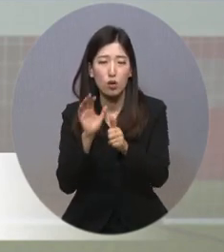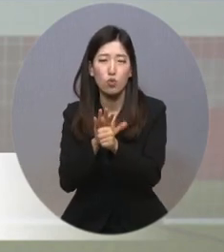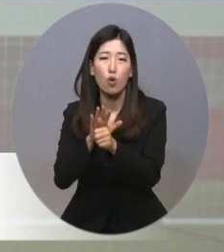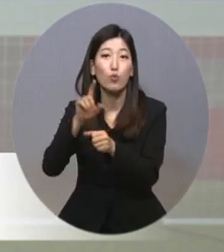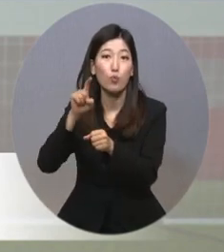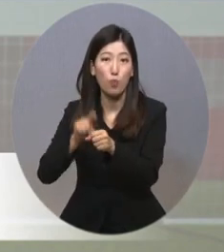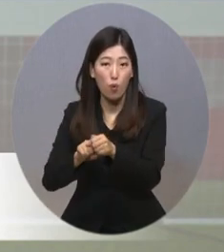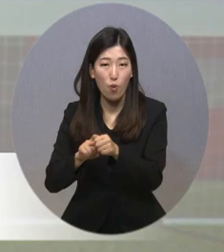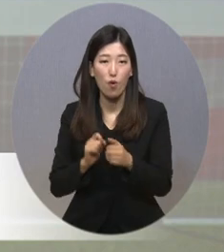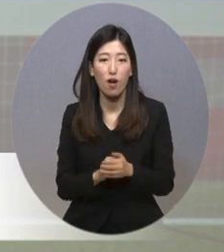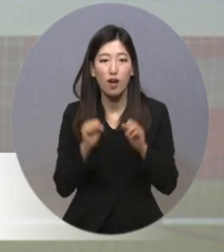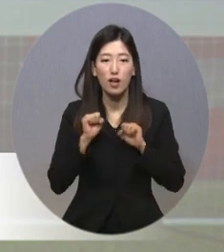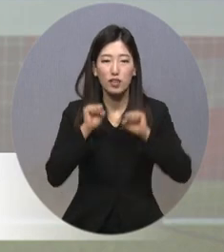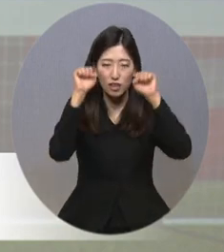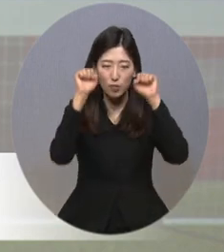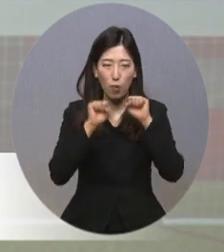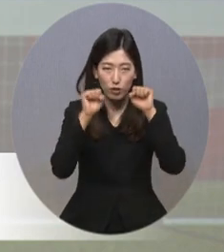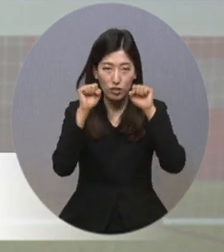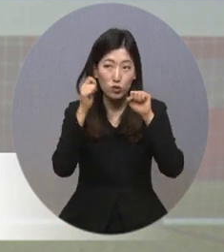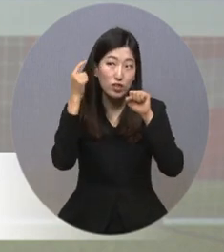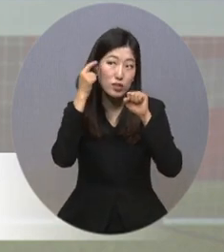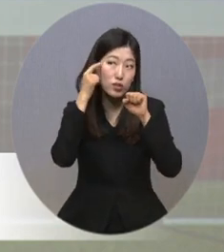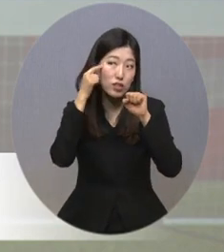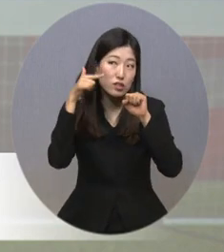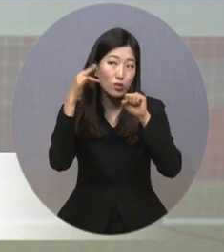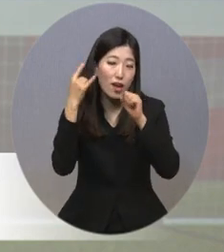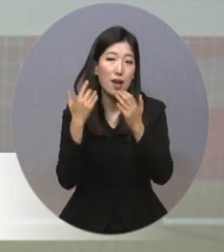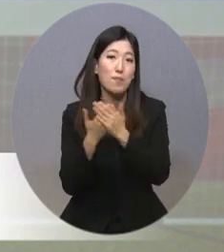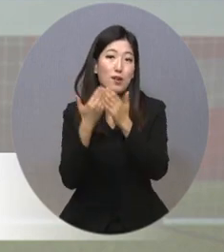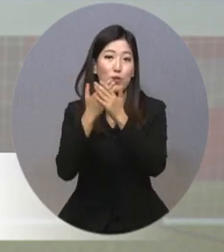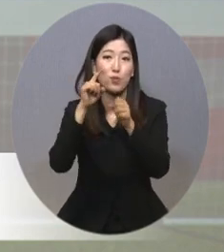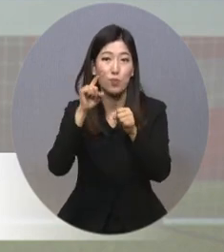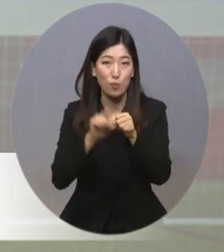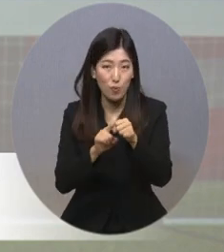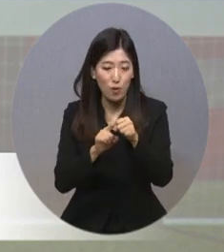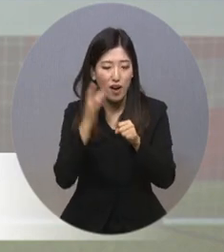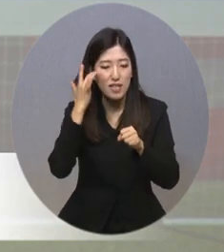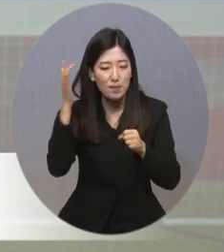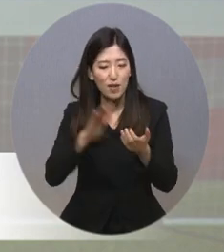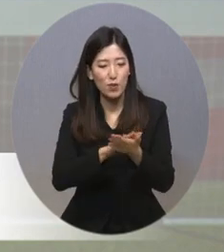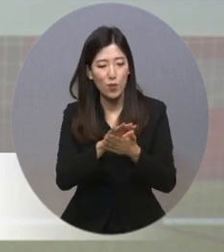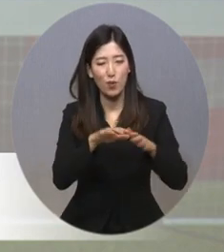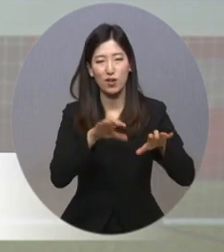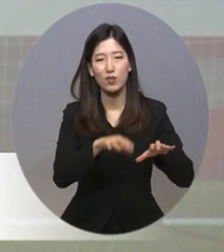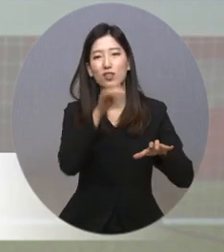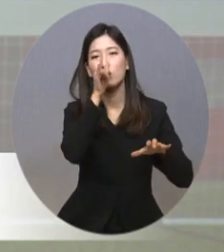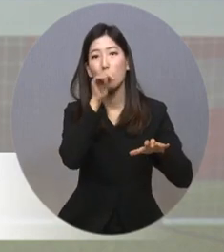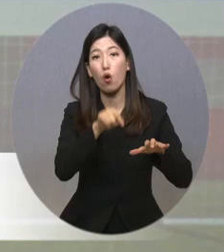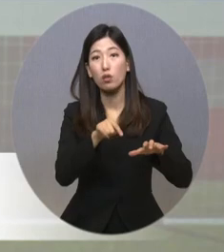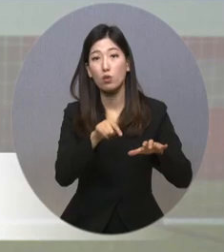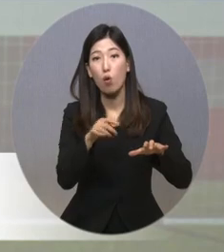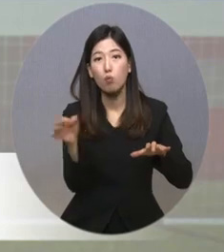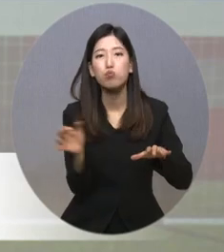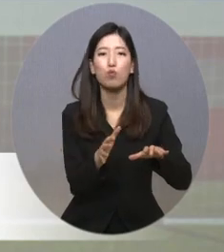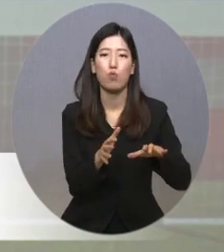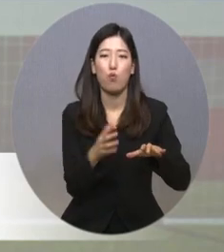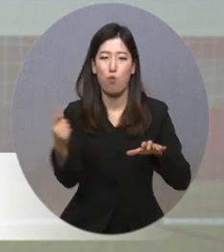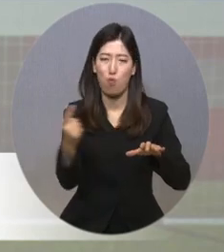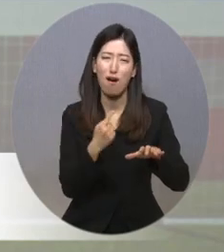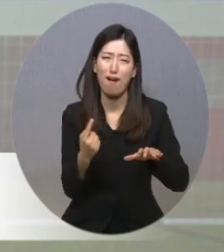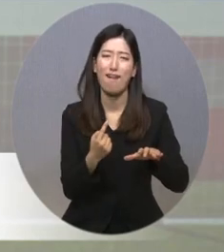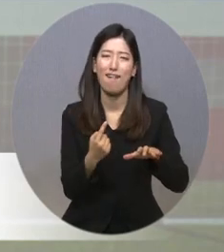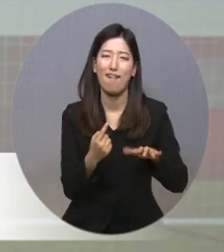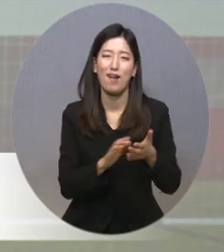다양한 인지발달 능력 향상을 위해서 스마트 학습실을 무료로 운영하고 있습니다.